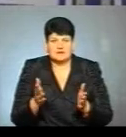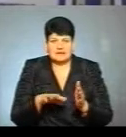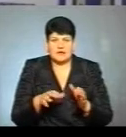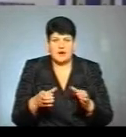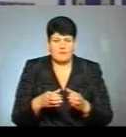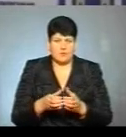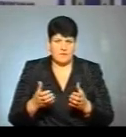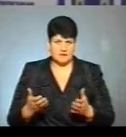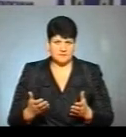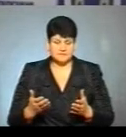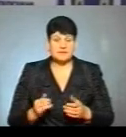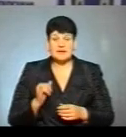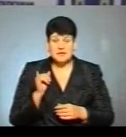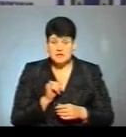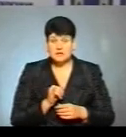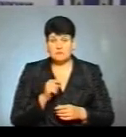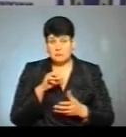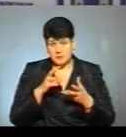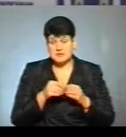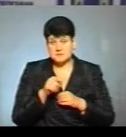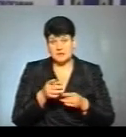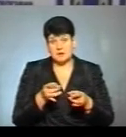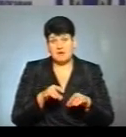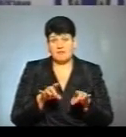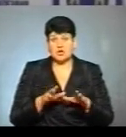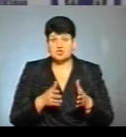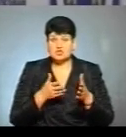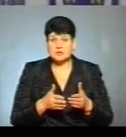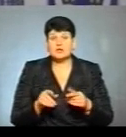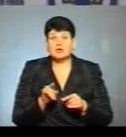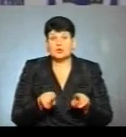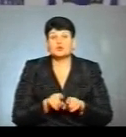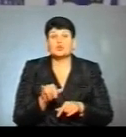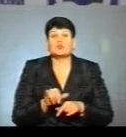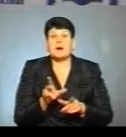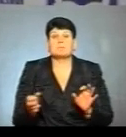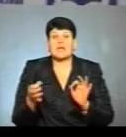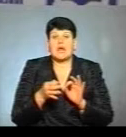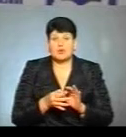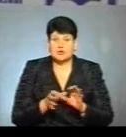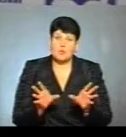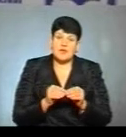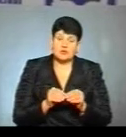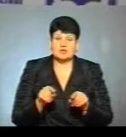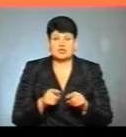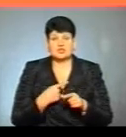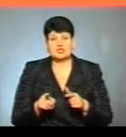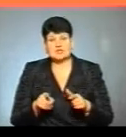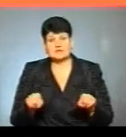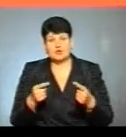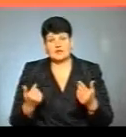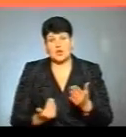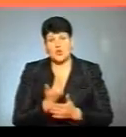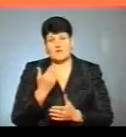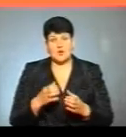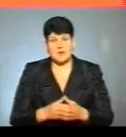територіальних громад. І, в принципі, їх потрібно вирішити теж, куди приєднувати, чи об'єднувати, чи створювати нові громади.